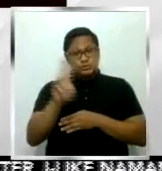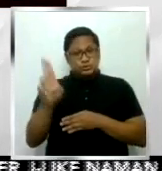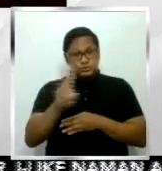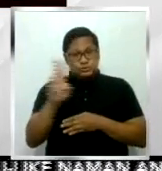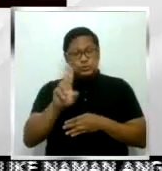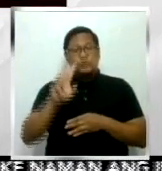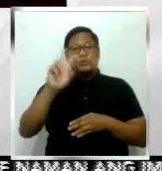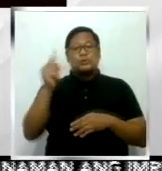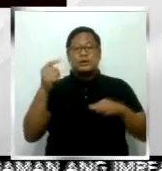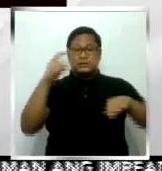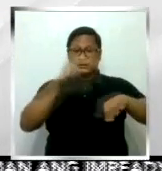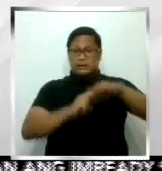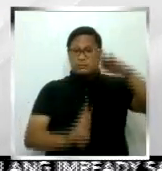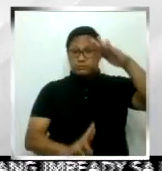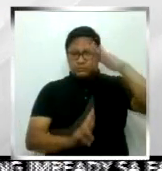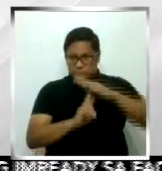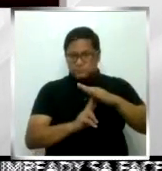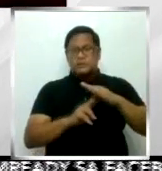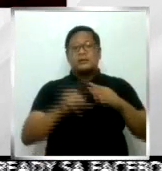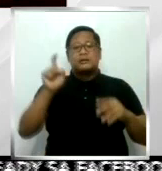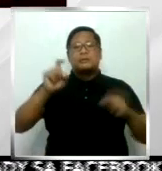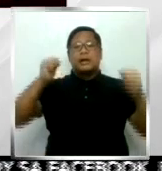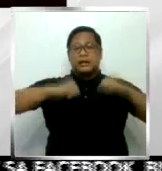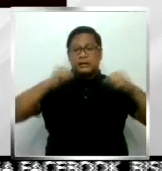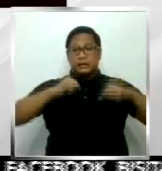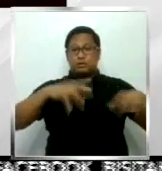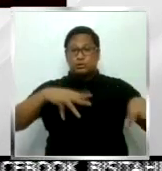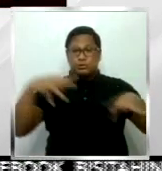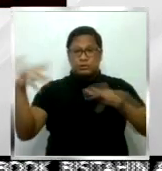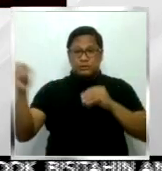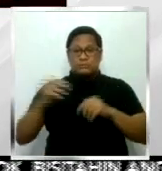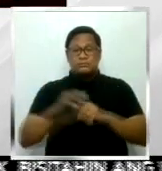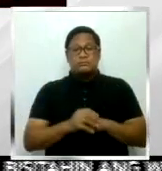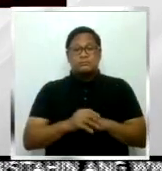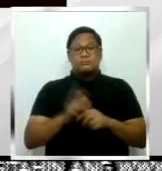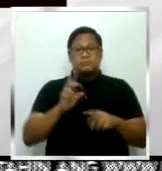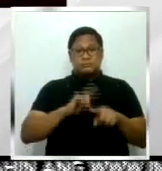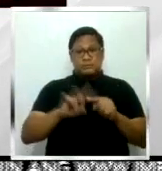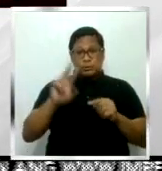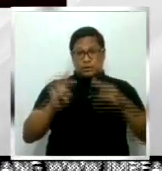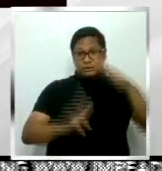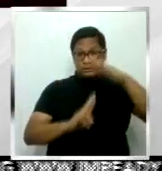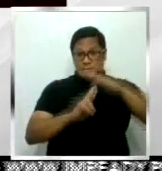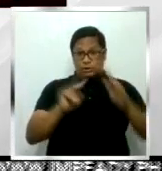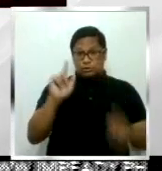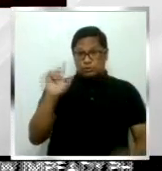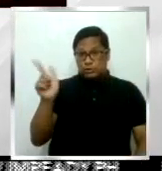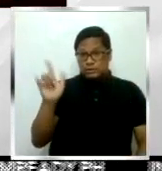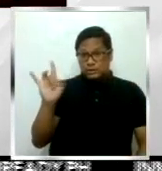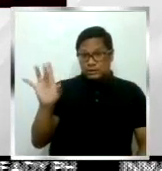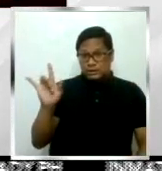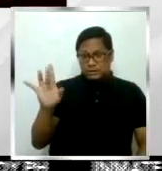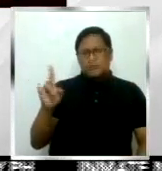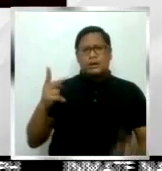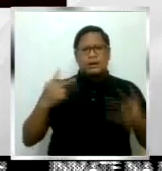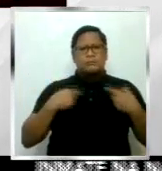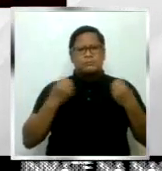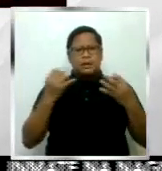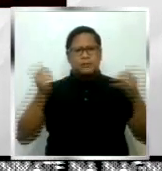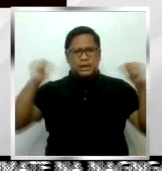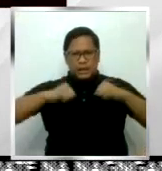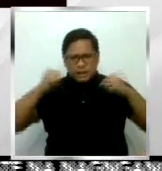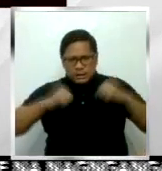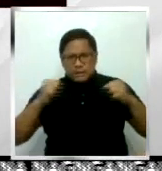siya, aalis siya sa lugar. Pero nang magretiro raw ito noong 2018, sa kabila ng mga dialogue, notices at